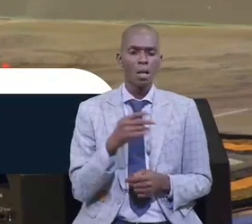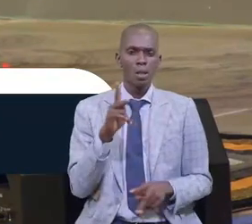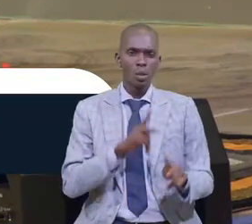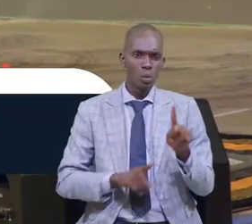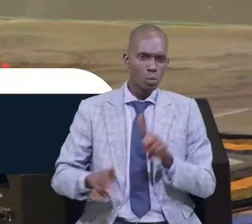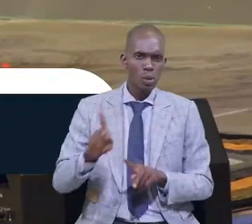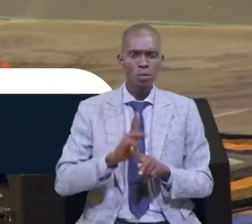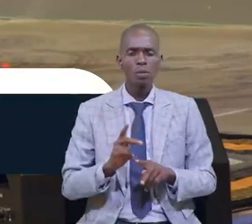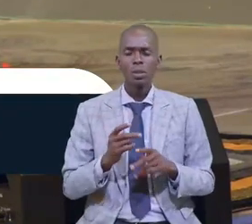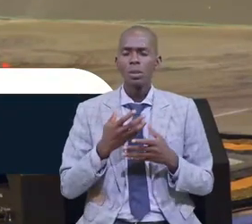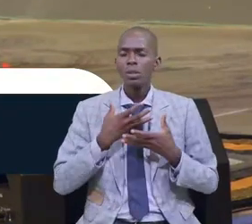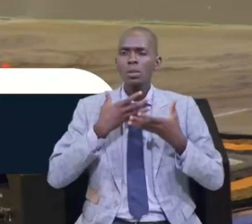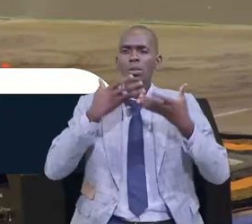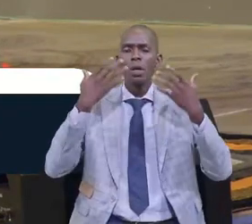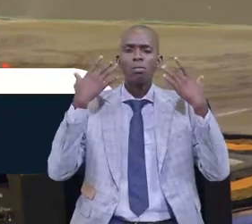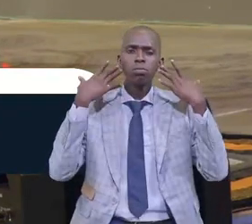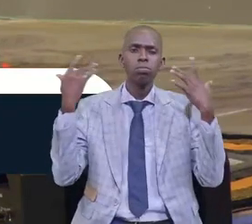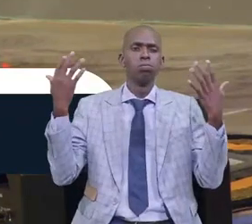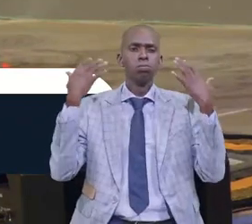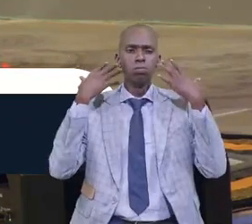Le peuple s'écria,